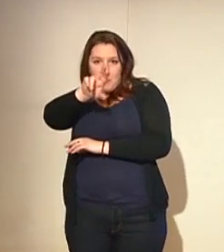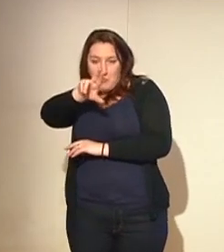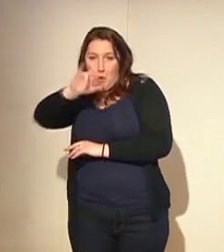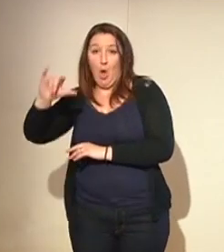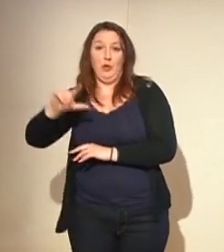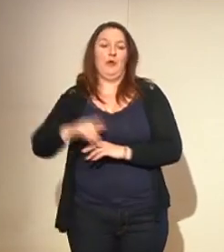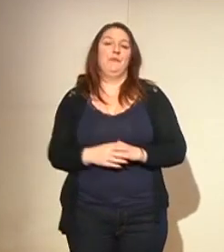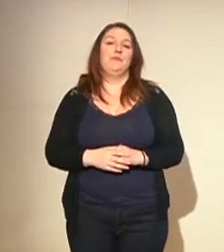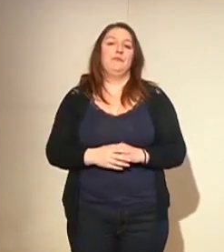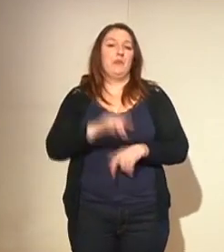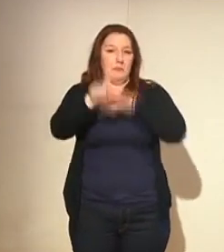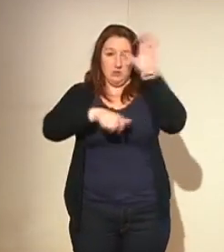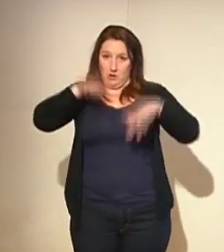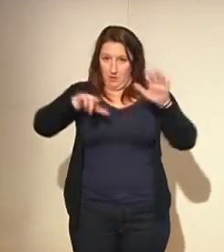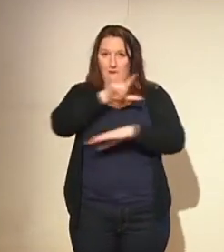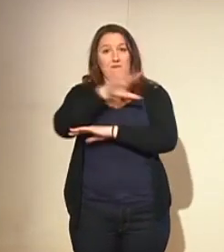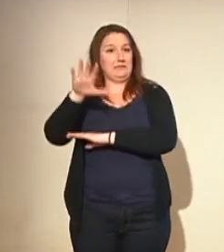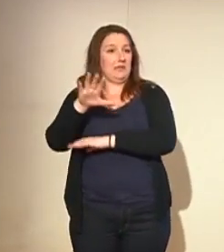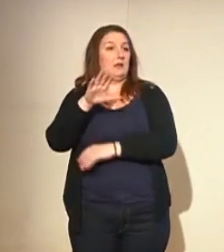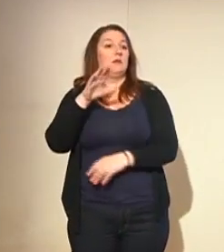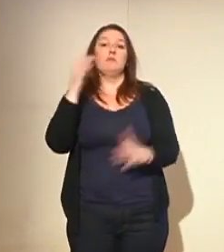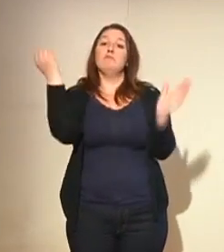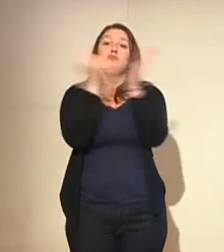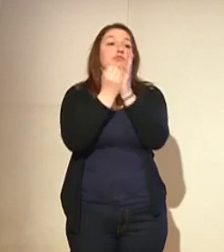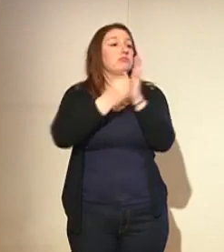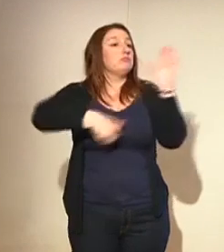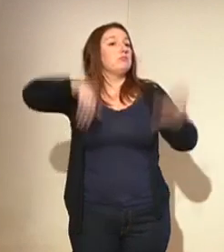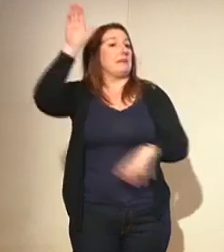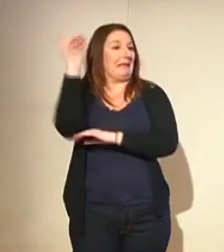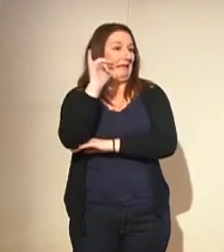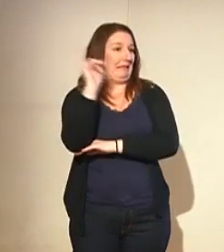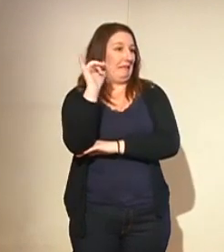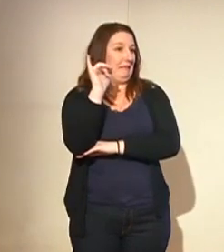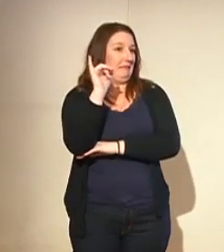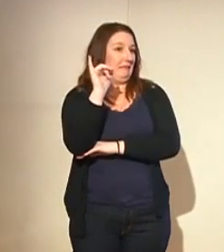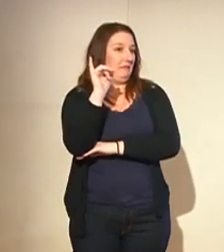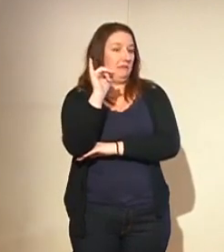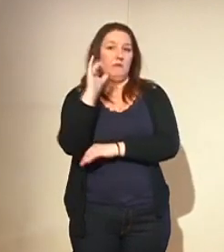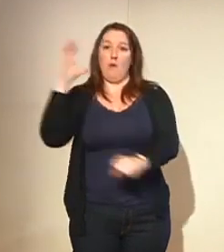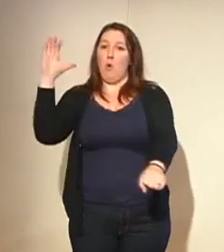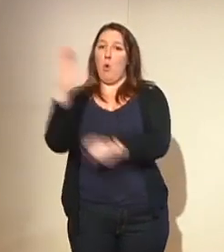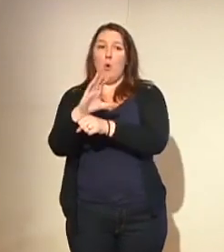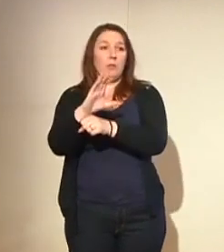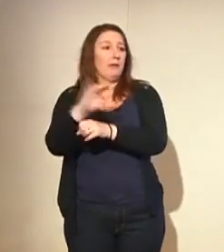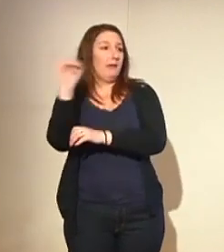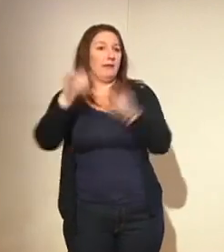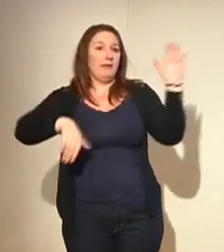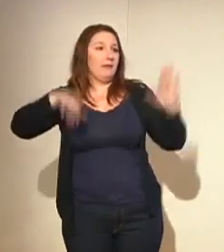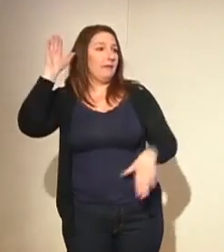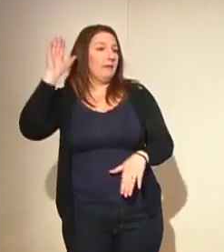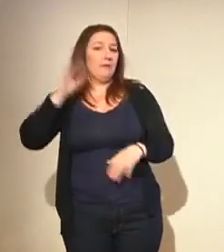25 candidats qui est pour qui est